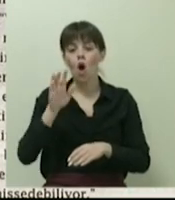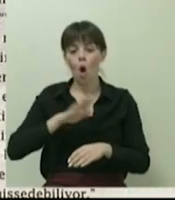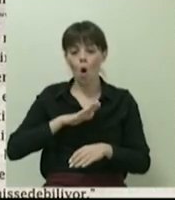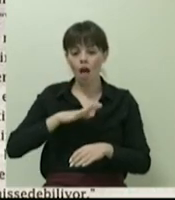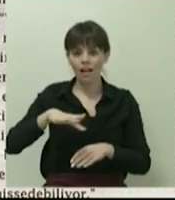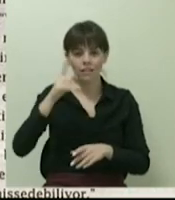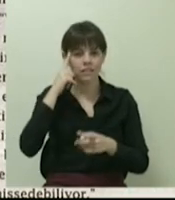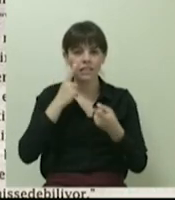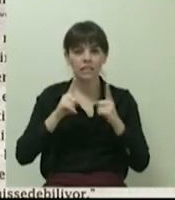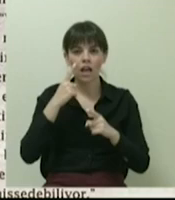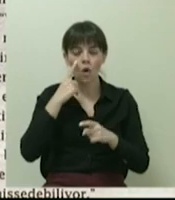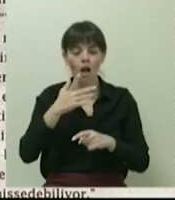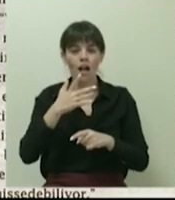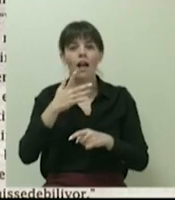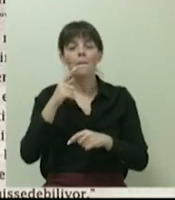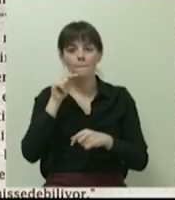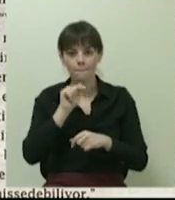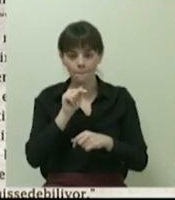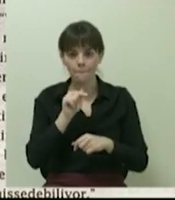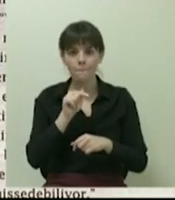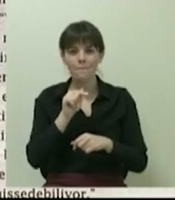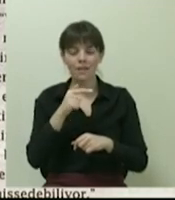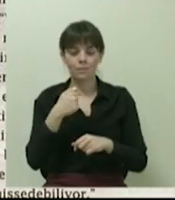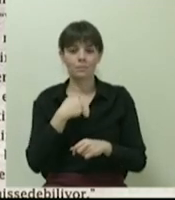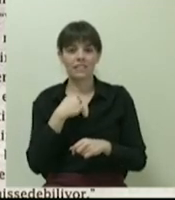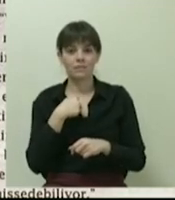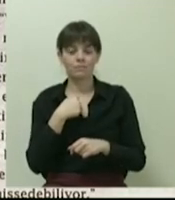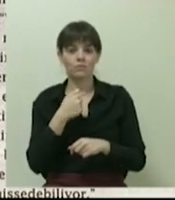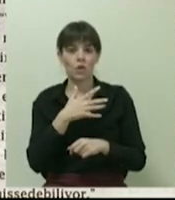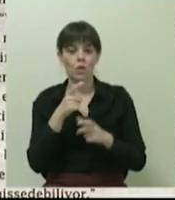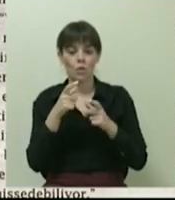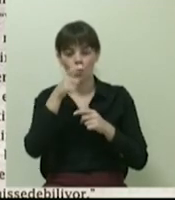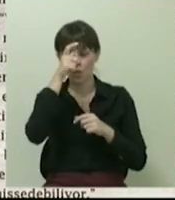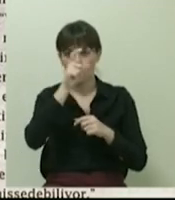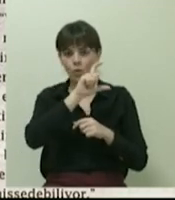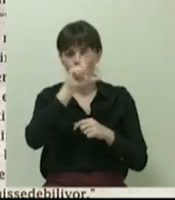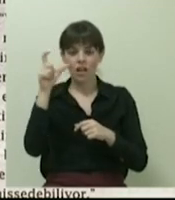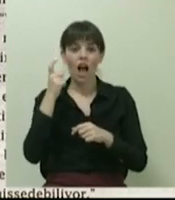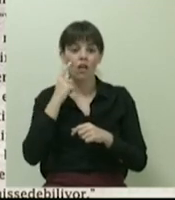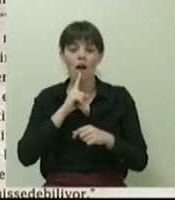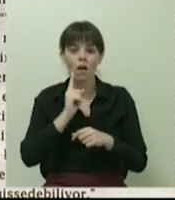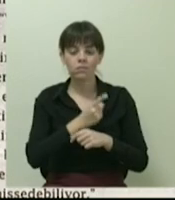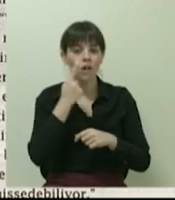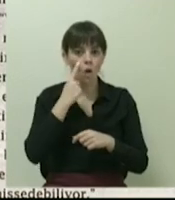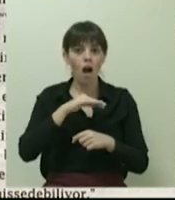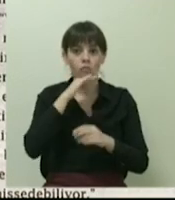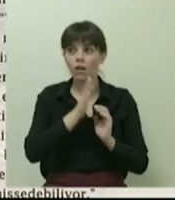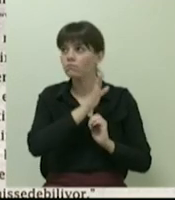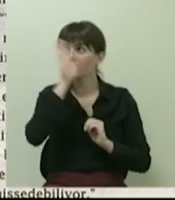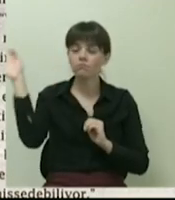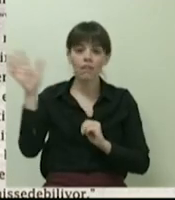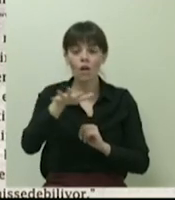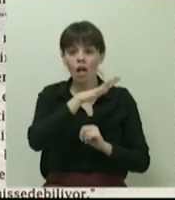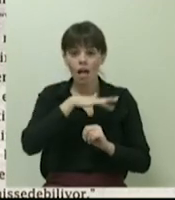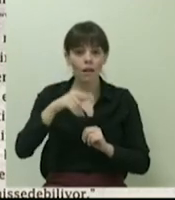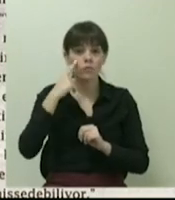parlak öğrencileri o perişan ülke bizim ülkemiz Atatürk'ün emriyle yurt dışına yolluyor. Onların hepsi yurt